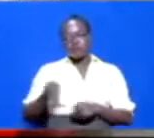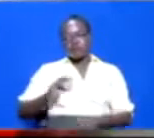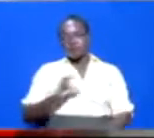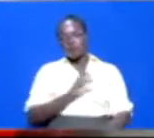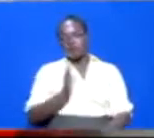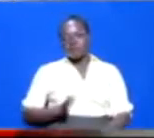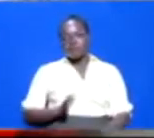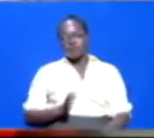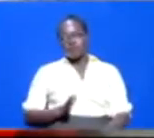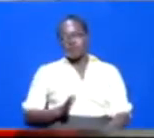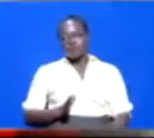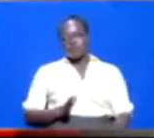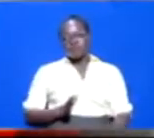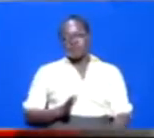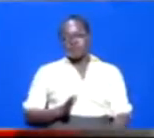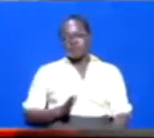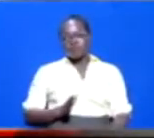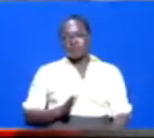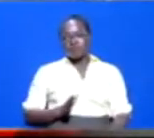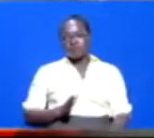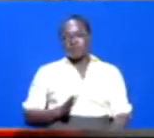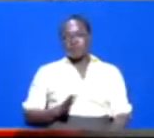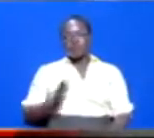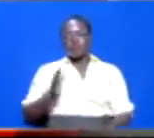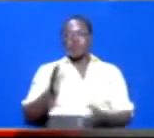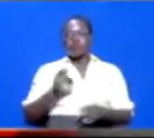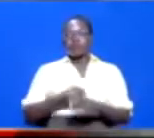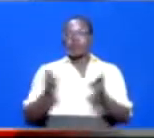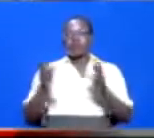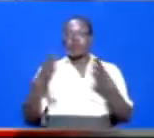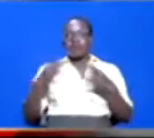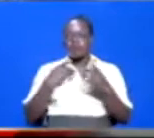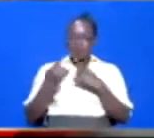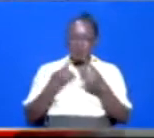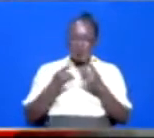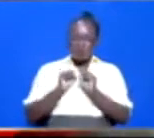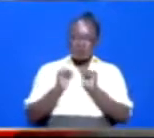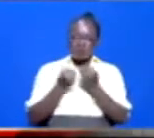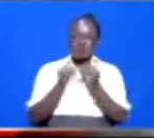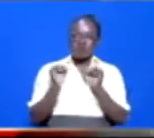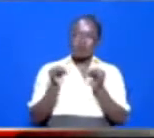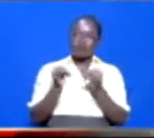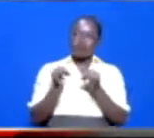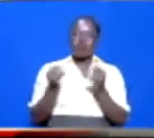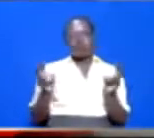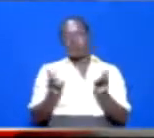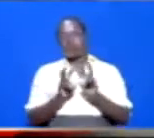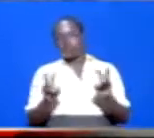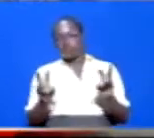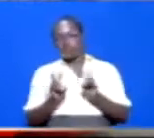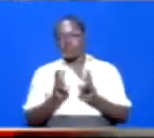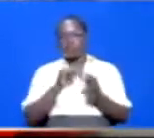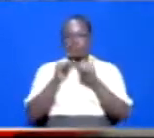na umeona tayari watu wakizungumza katika social media saizi, wakiangalia zile interviews